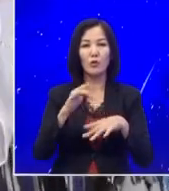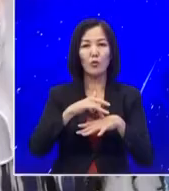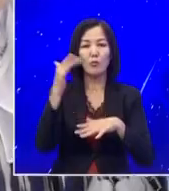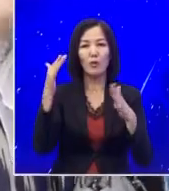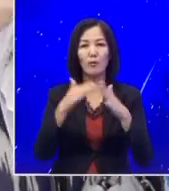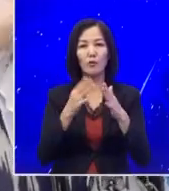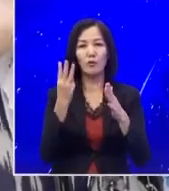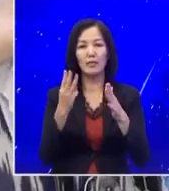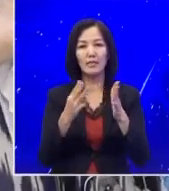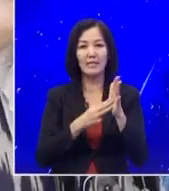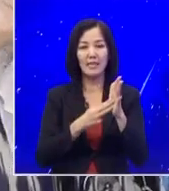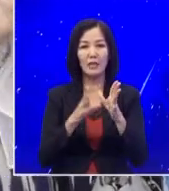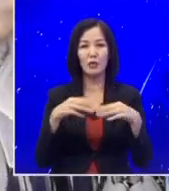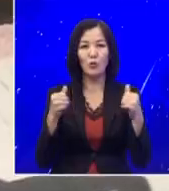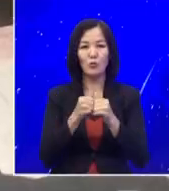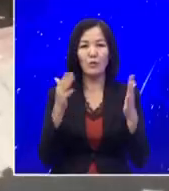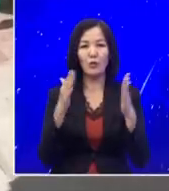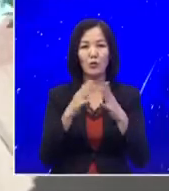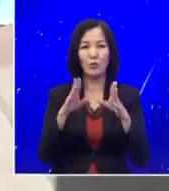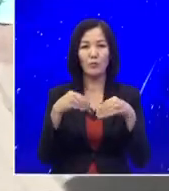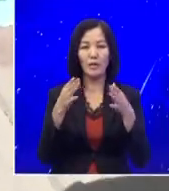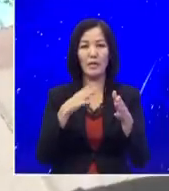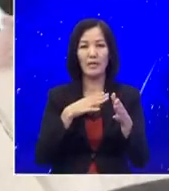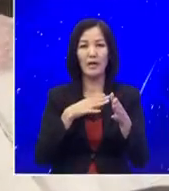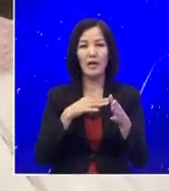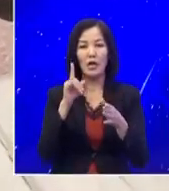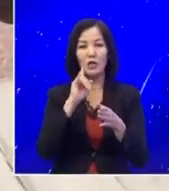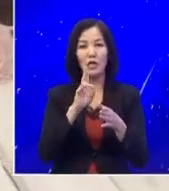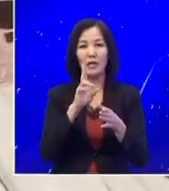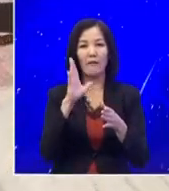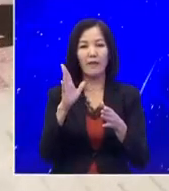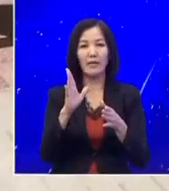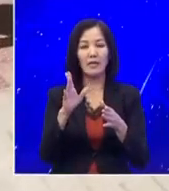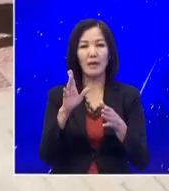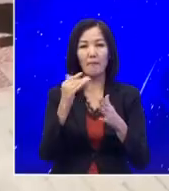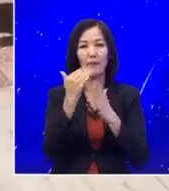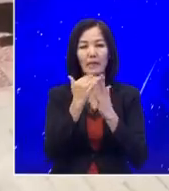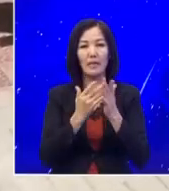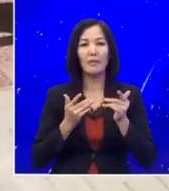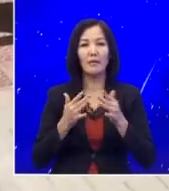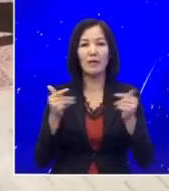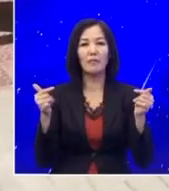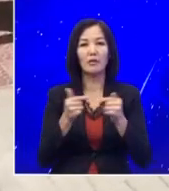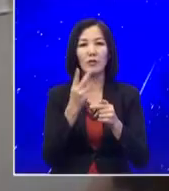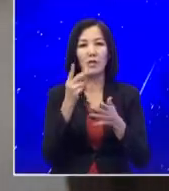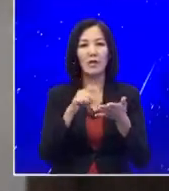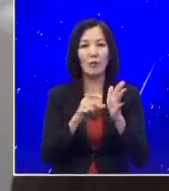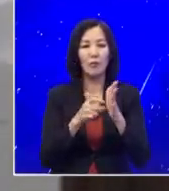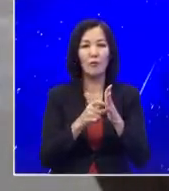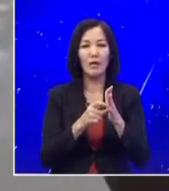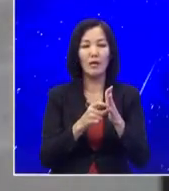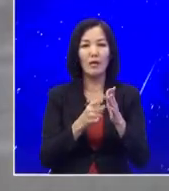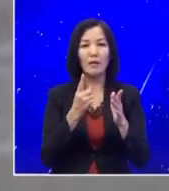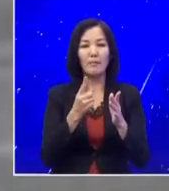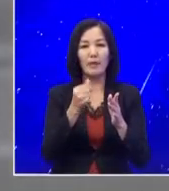тұрғын үйден 8 отбасына баспана кілтін табыс етті. Жалдамалы пәтер бағдарлама талабына сай қос бөлмелі. Айына